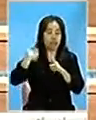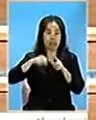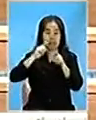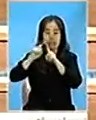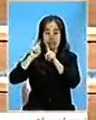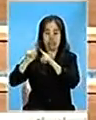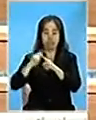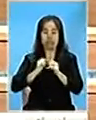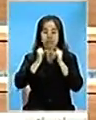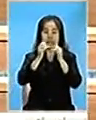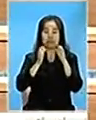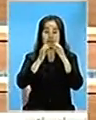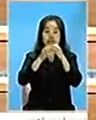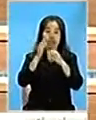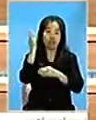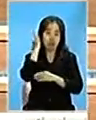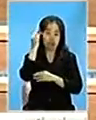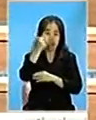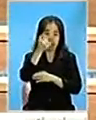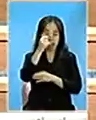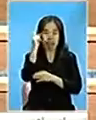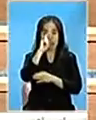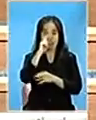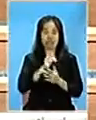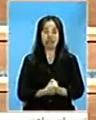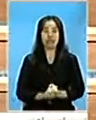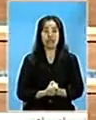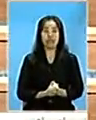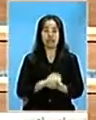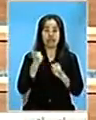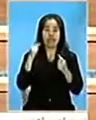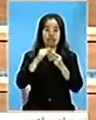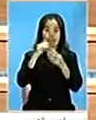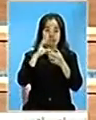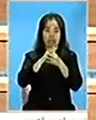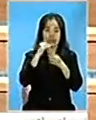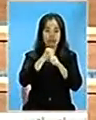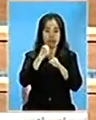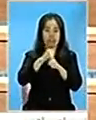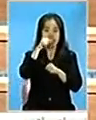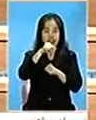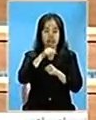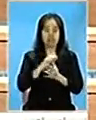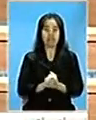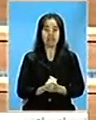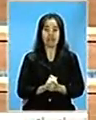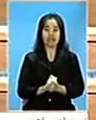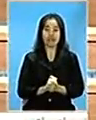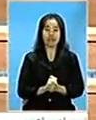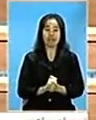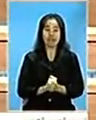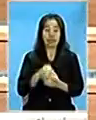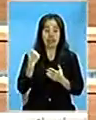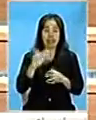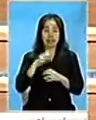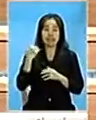างนั้นได้เข้าไปฟังไหมครับสิ่งนี้อยู่ในหน้าที่20ท่านประธานครับน